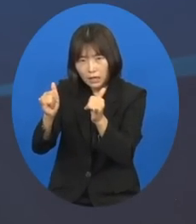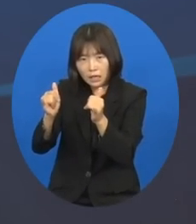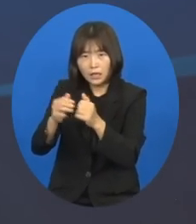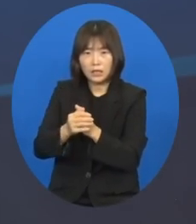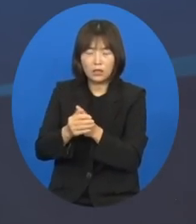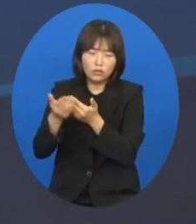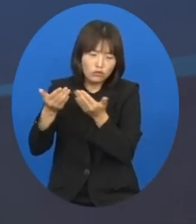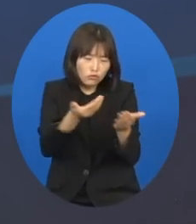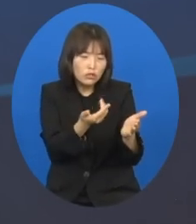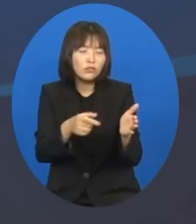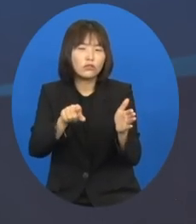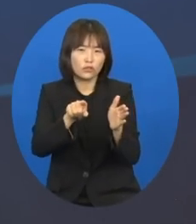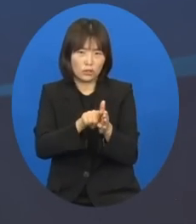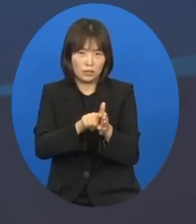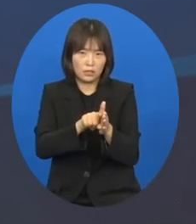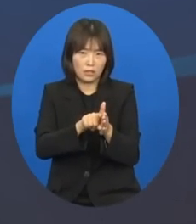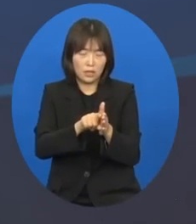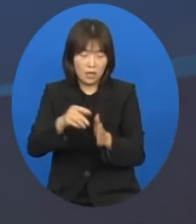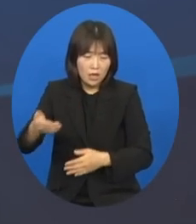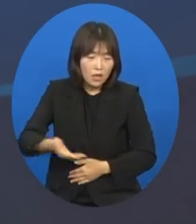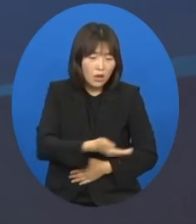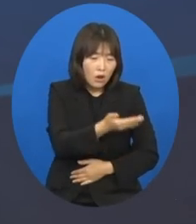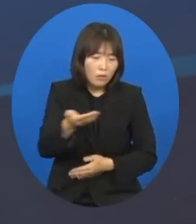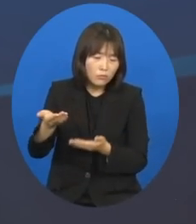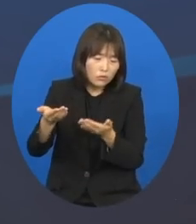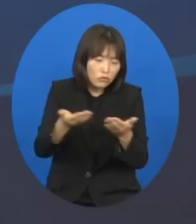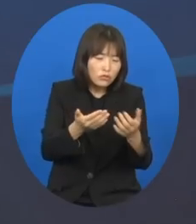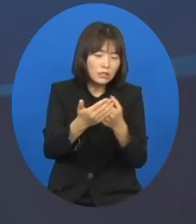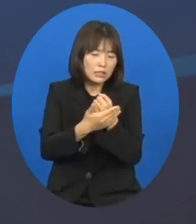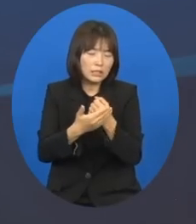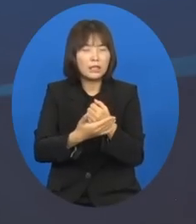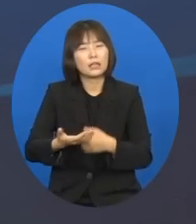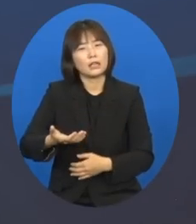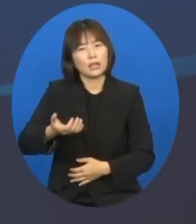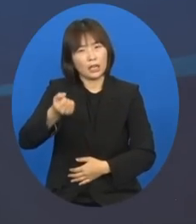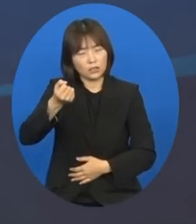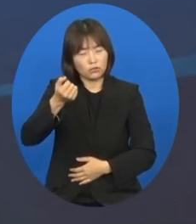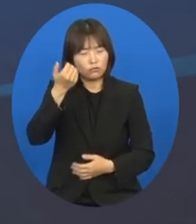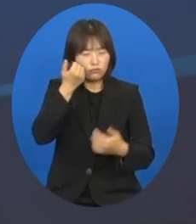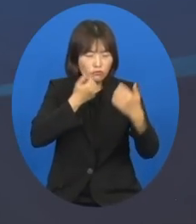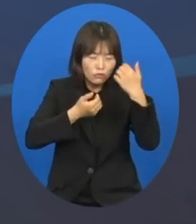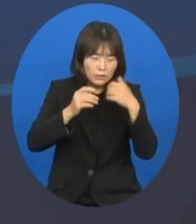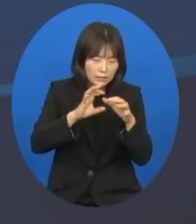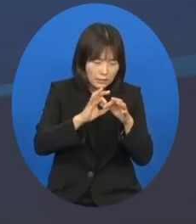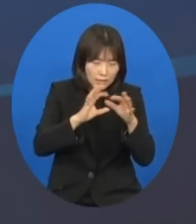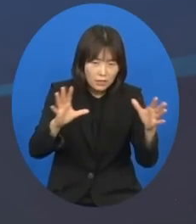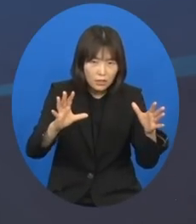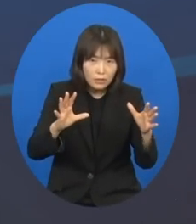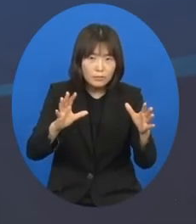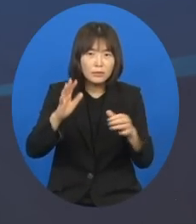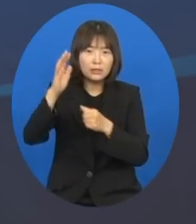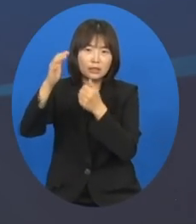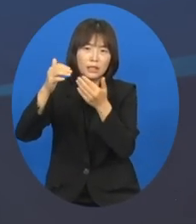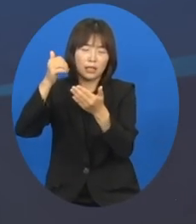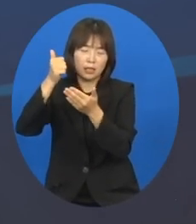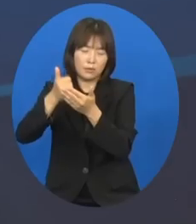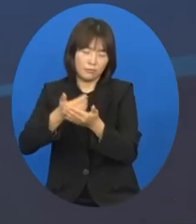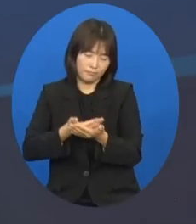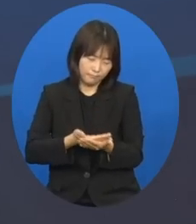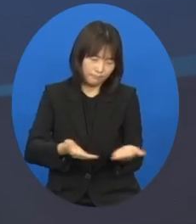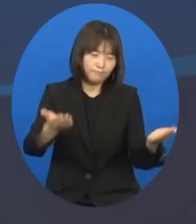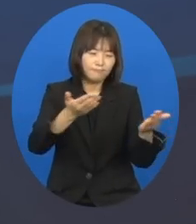보좌 앞에 여러분에게 주실 은혜를 가지고 누구든지 오는 자에게 하나님은 베풀어 주십니다